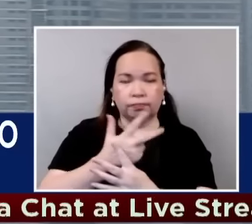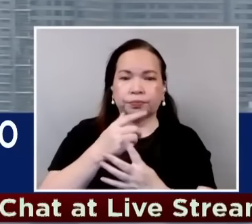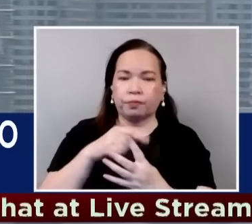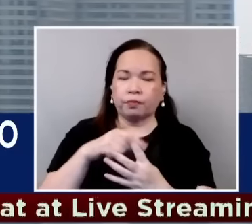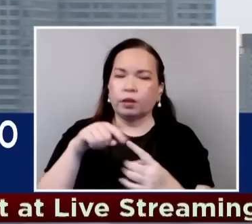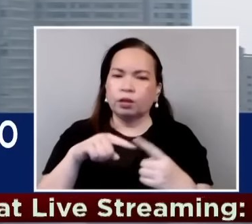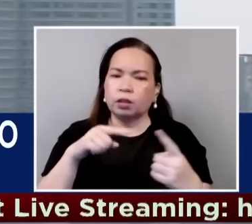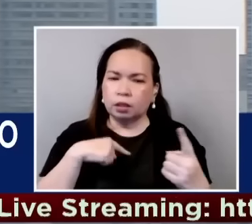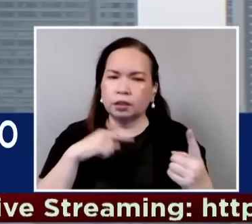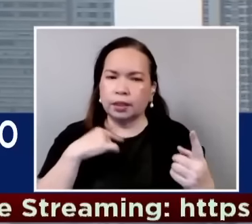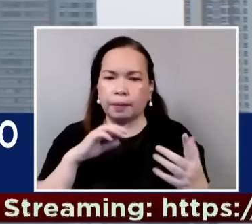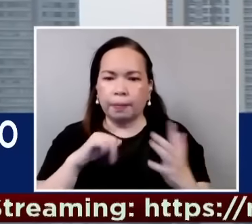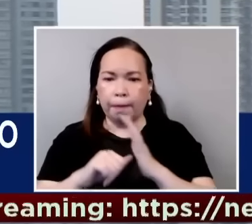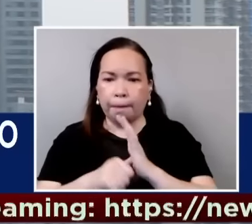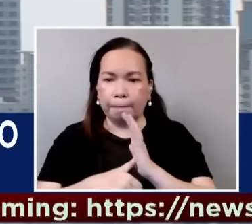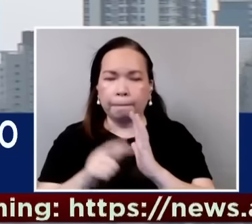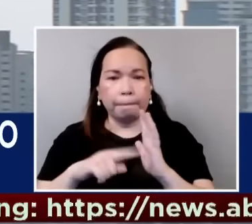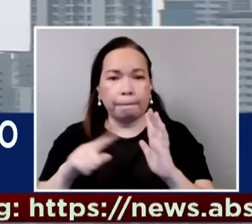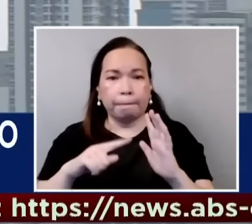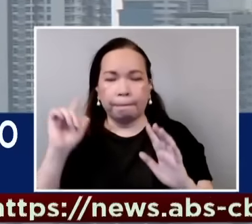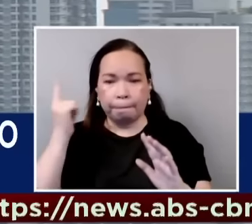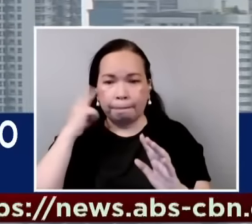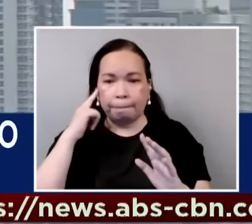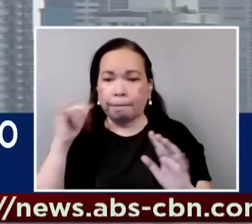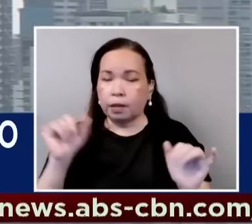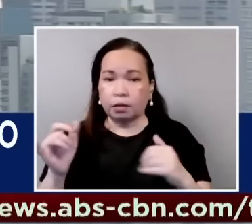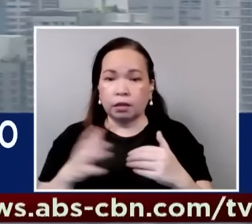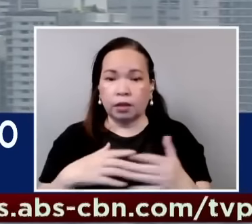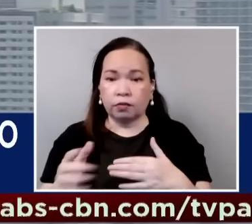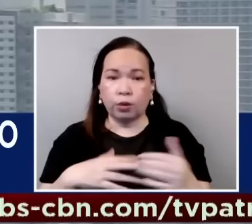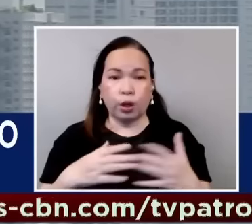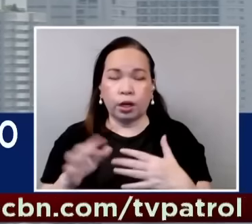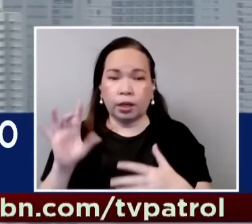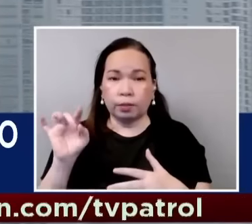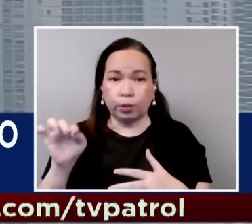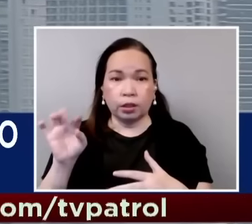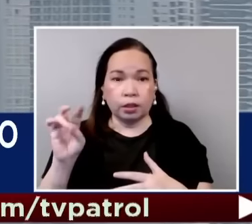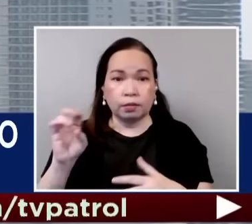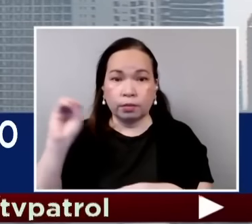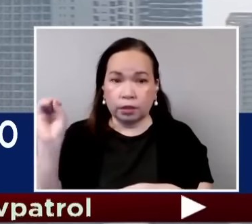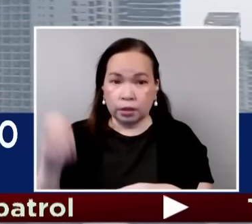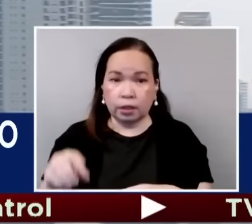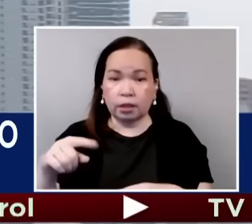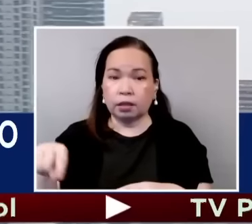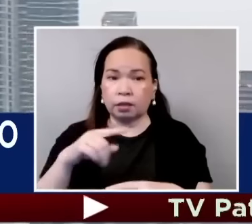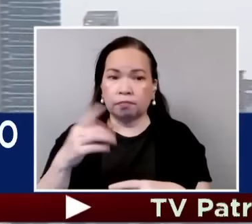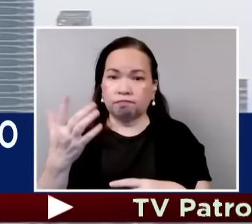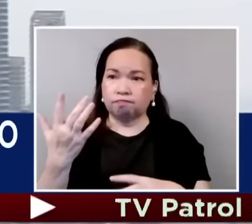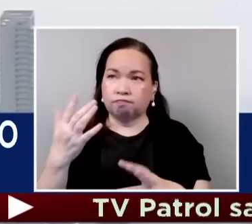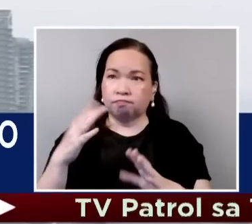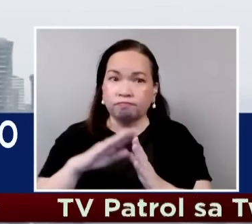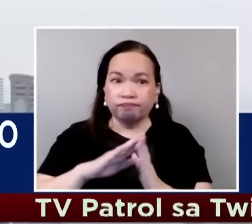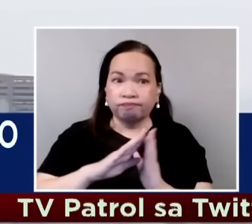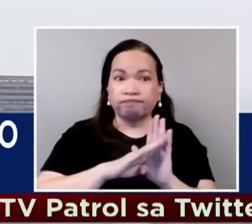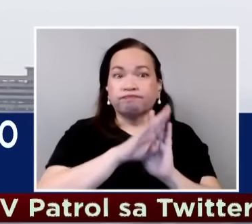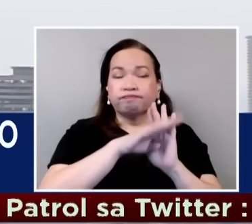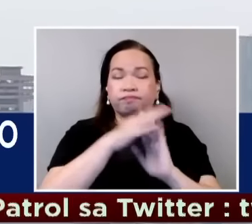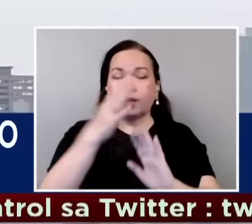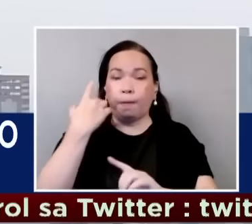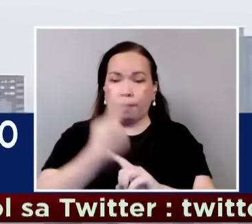ng kanyang administrasyon. At kahit lumobo sa 8.7% ang inflation rate noong nakaraang buwan, unti-unti na umano ito